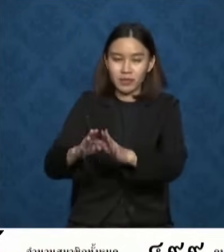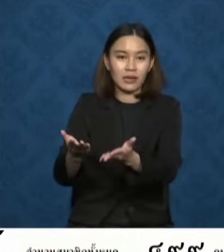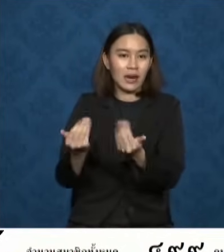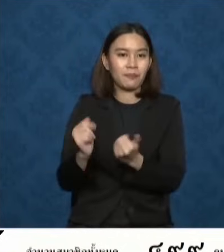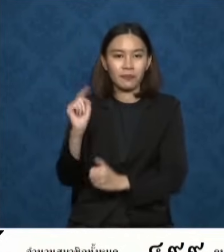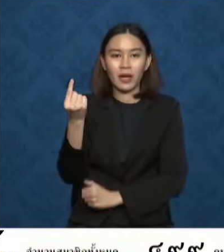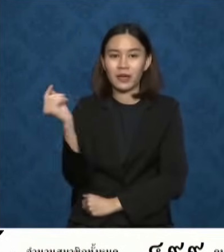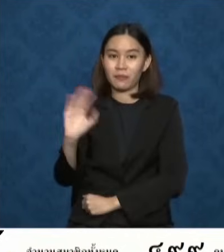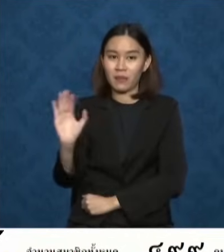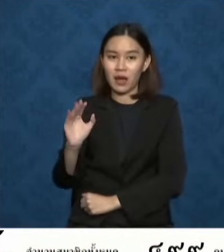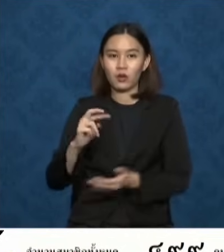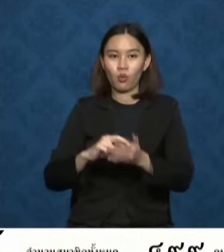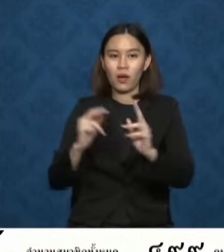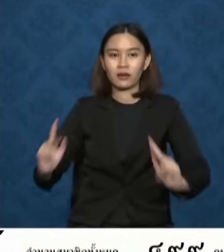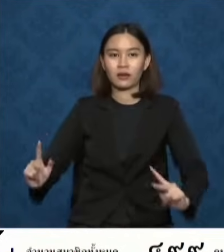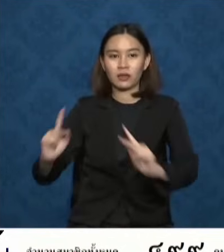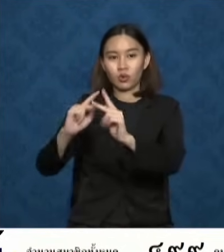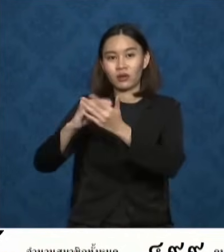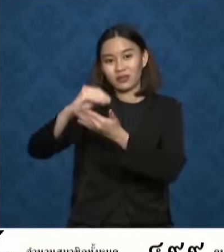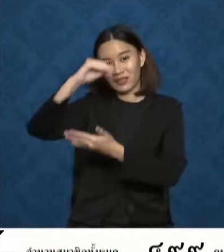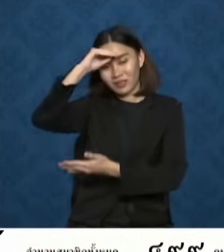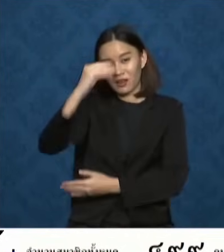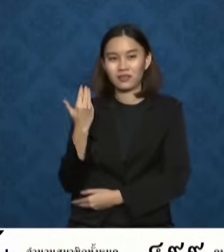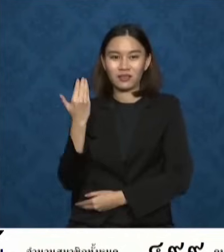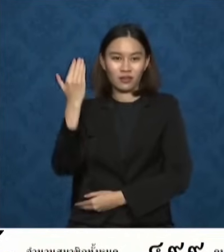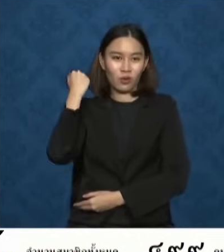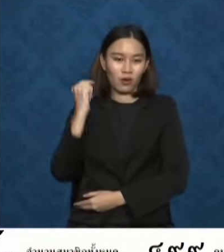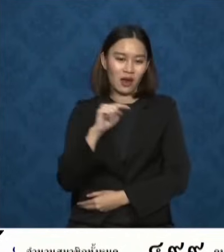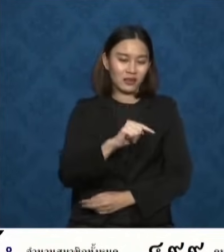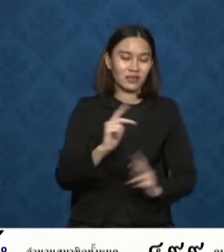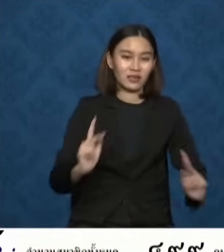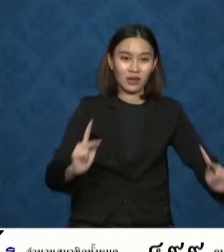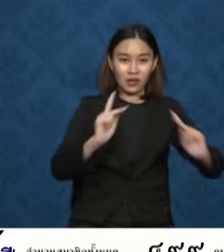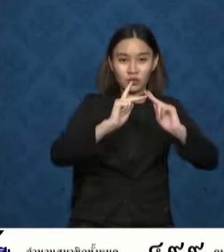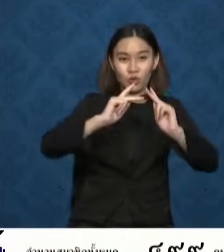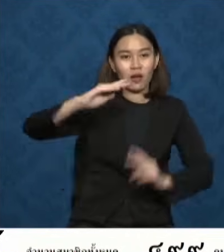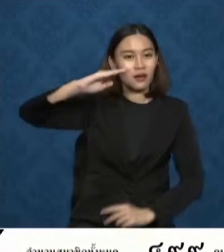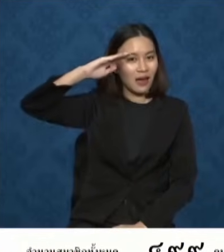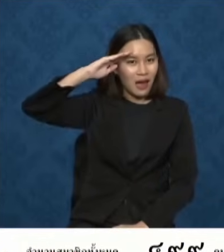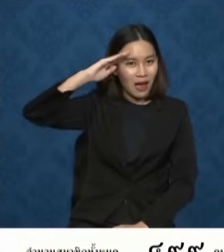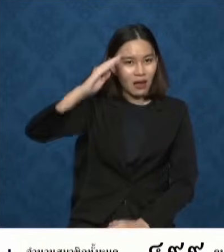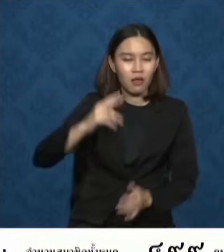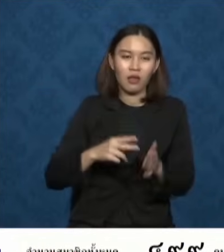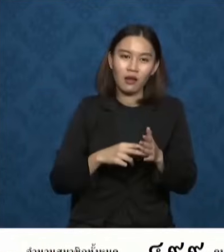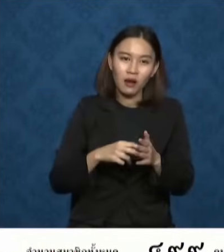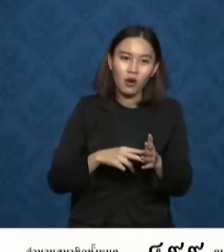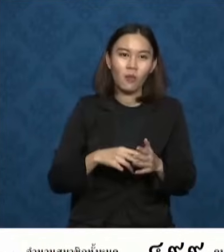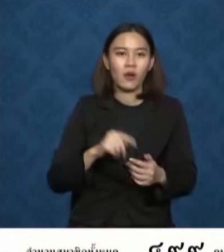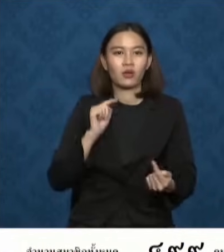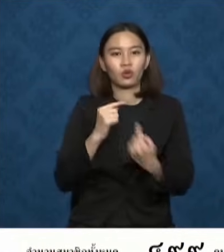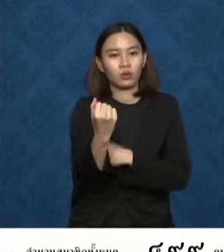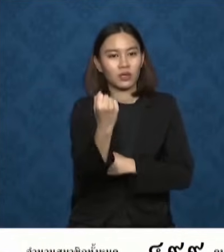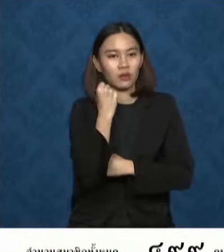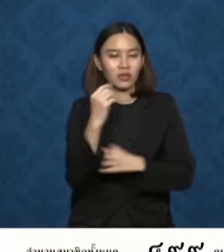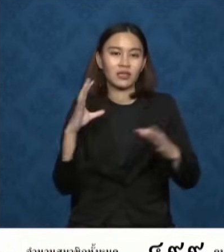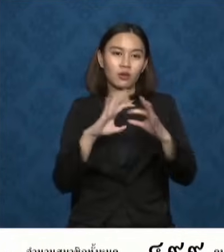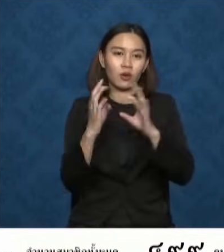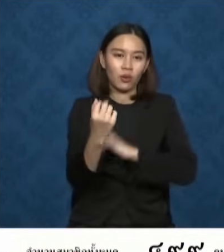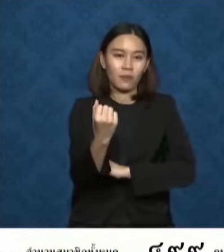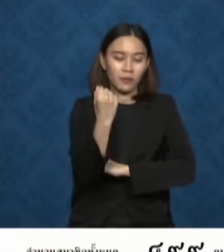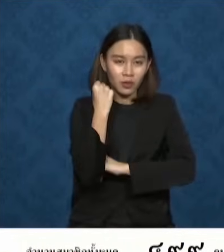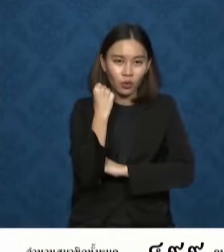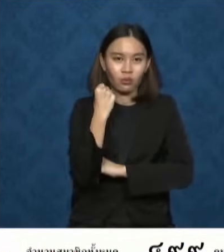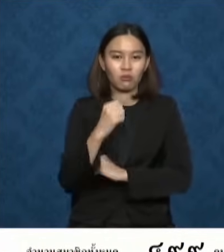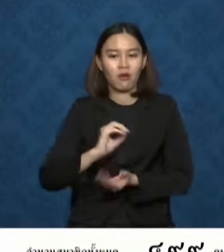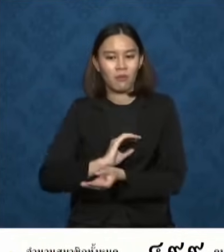มนั่นคือกระทรวงศึกษาธิการนะแต่นี่กระทรวงกลาโหมนี่เป็นกระทรวงที่อ่อนไหวมากเกี่ยวกับความมั่นคงเ